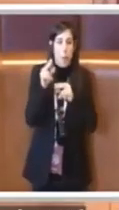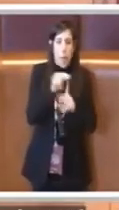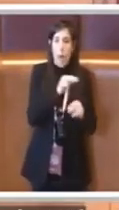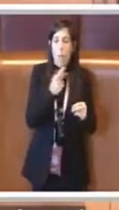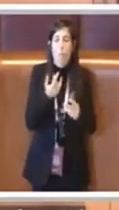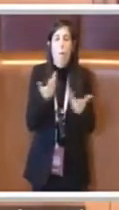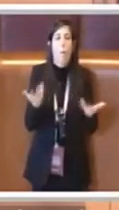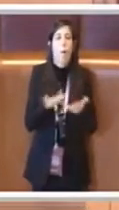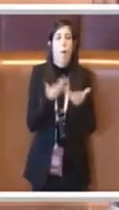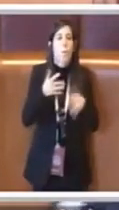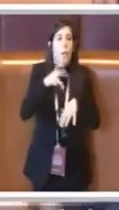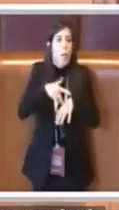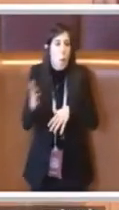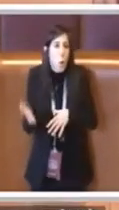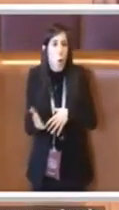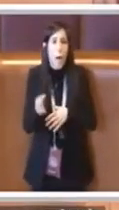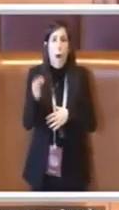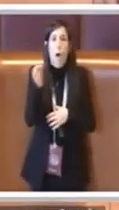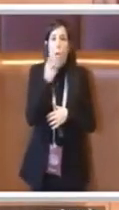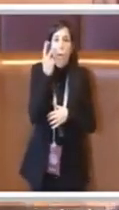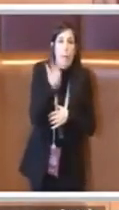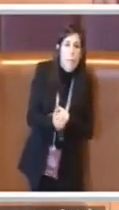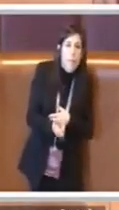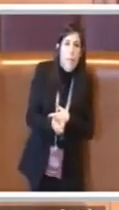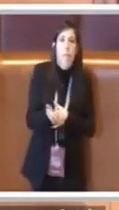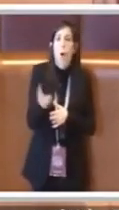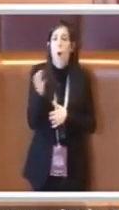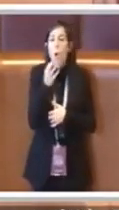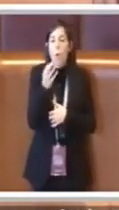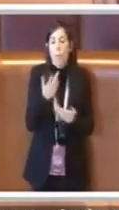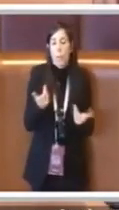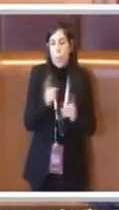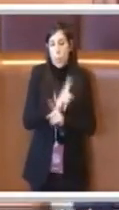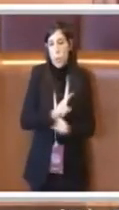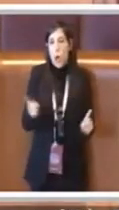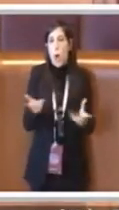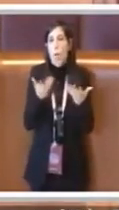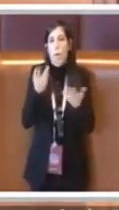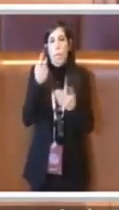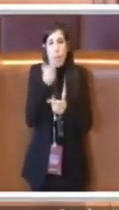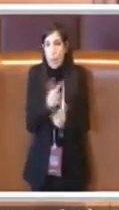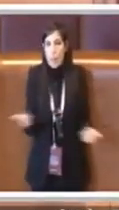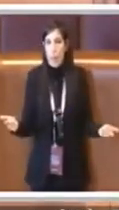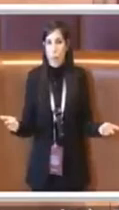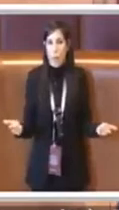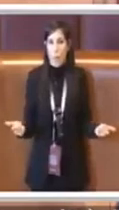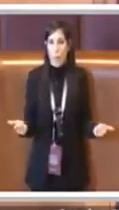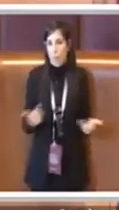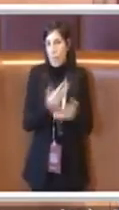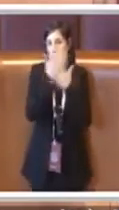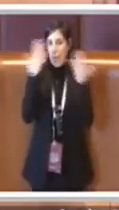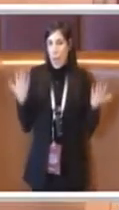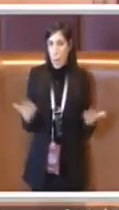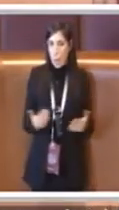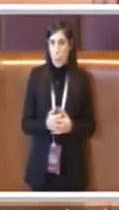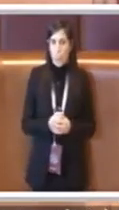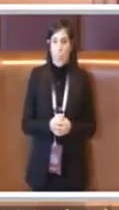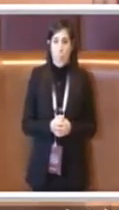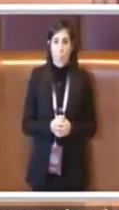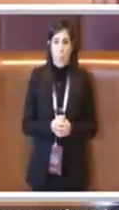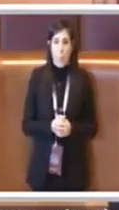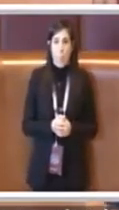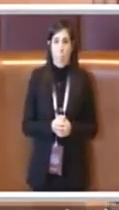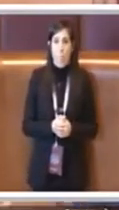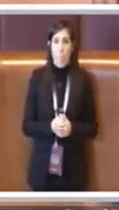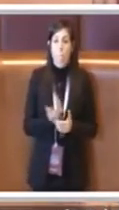non è un qualcosa che si tocca, non è un marciapiede, non è una panchina, non è un autobus, non è un cassonetto dei rifiuti, ma